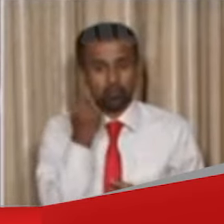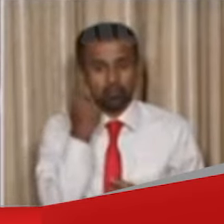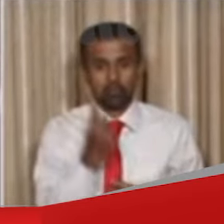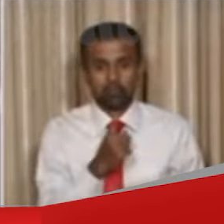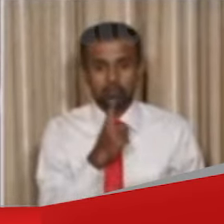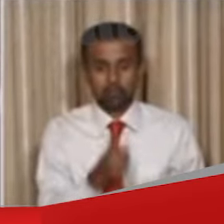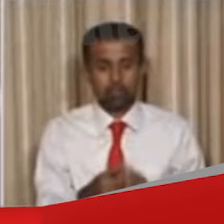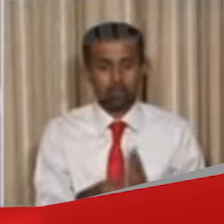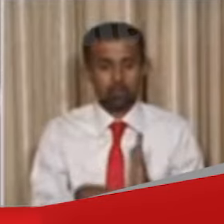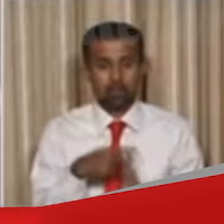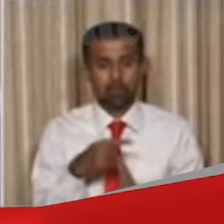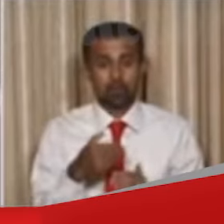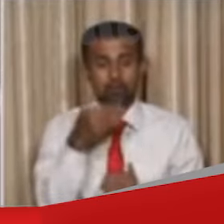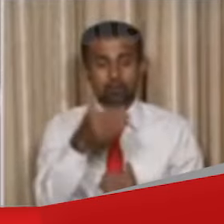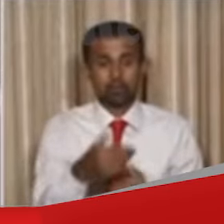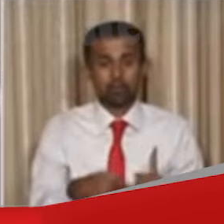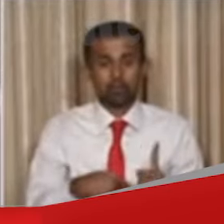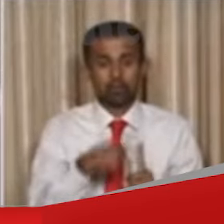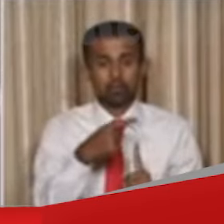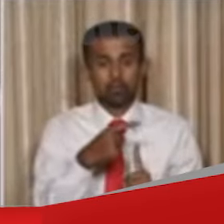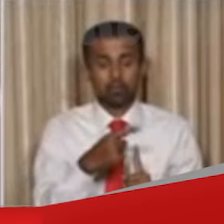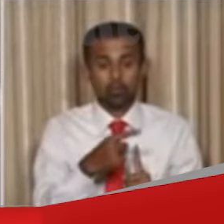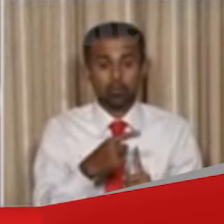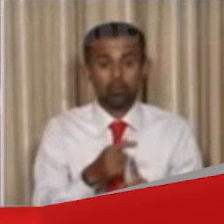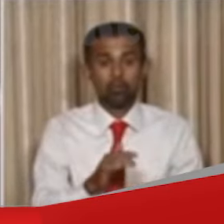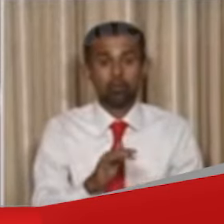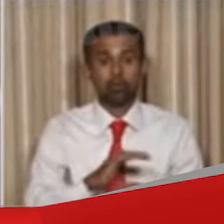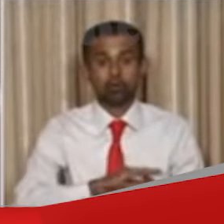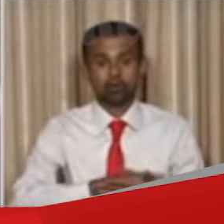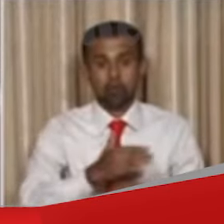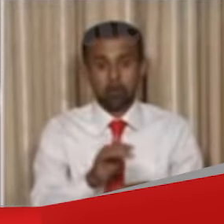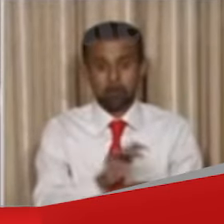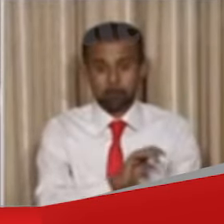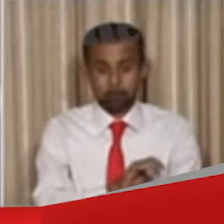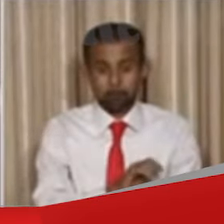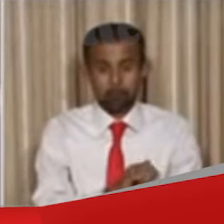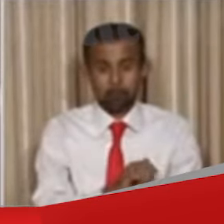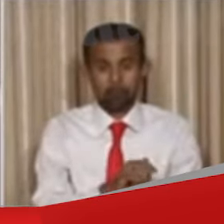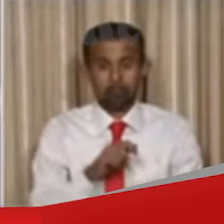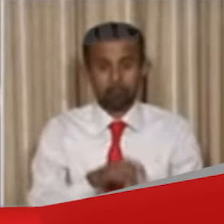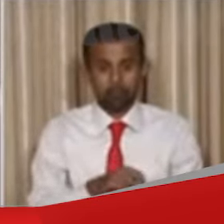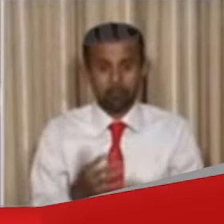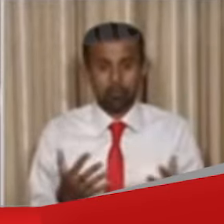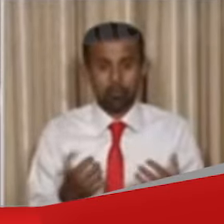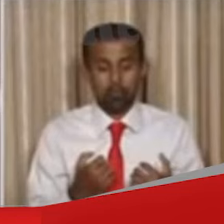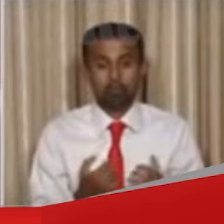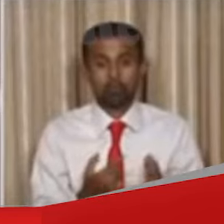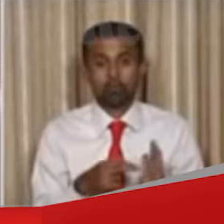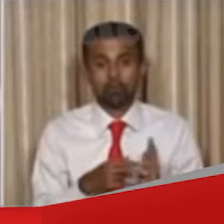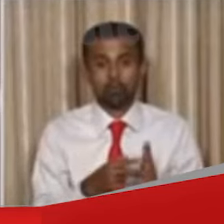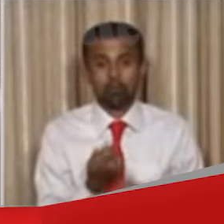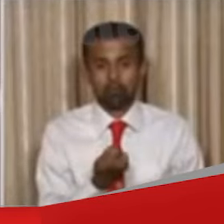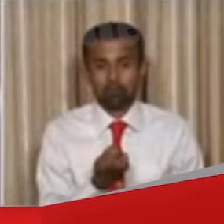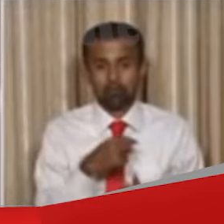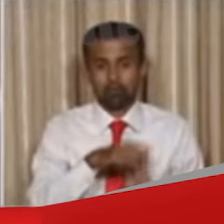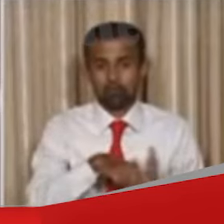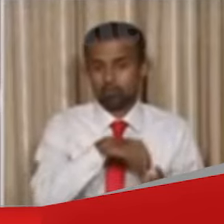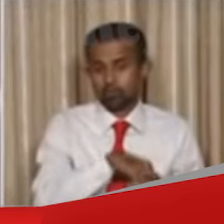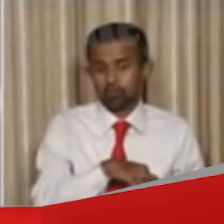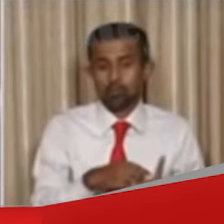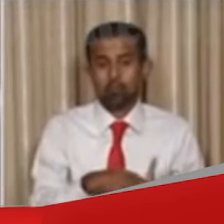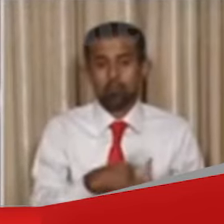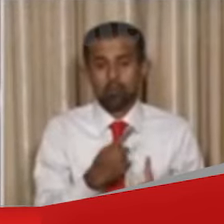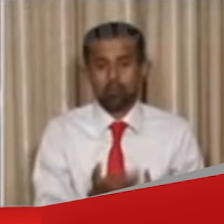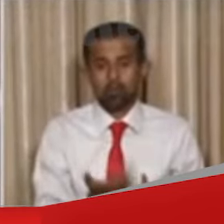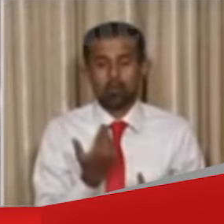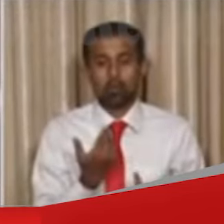මේ රටේ අනාගතයේ ගොඩනගන්න මේ ඩෙස්ක්ටොප් ෆැක්ටරි යුගයක් ඇති කරන්න නම් ඒකට අවශ්‍ය කරන මේ ප්‍රතිපාදනයේ රට තුල වර්ධනය කරගන්න ඕනේ.